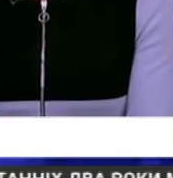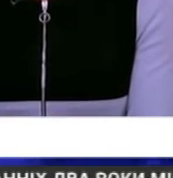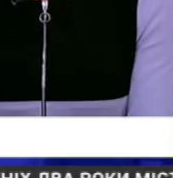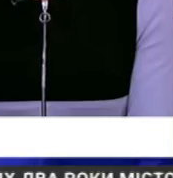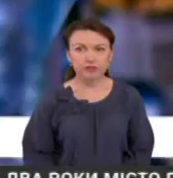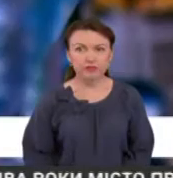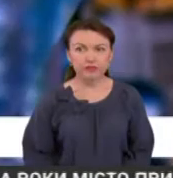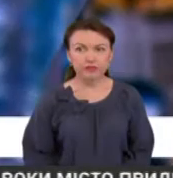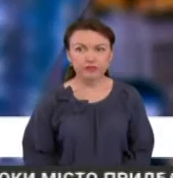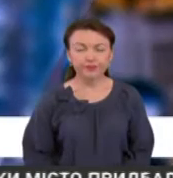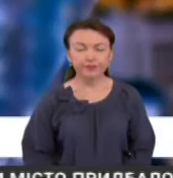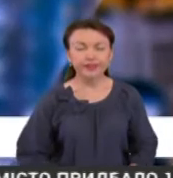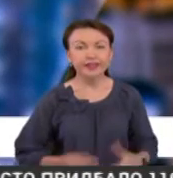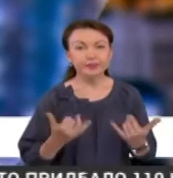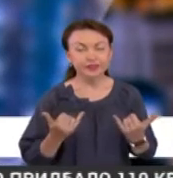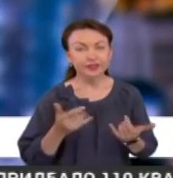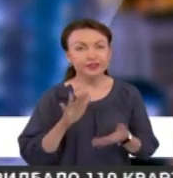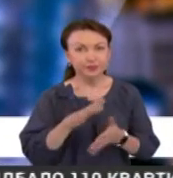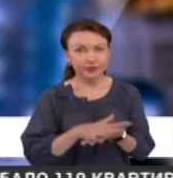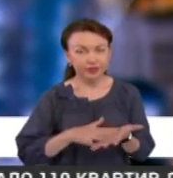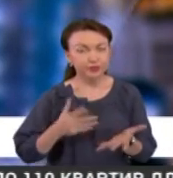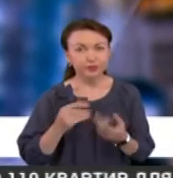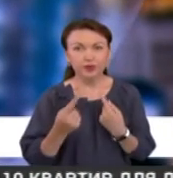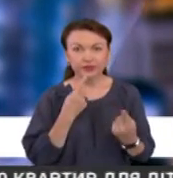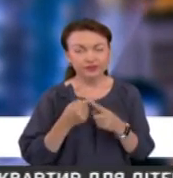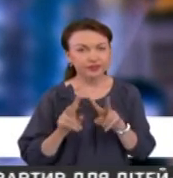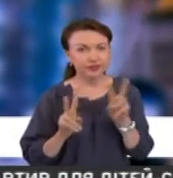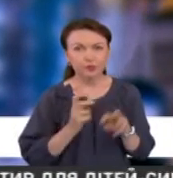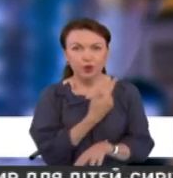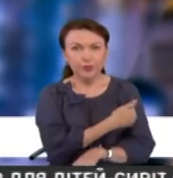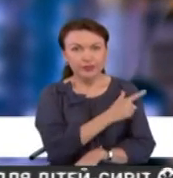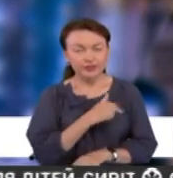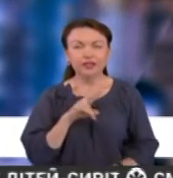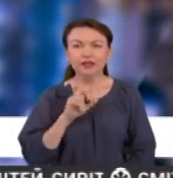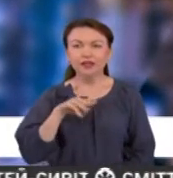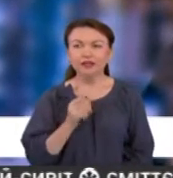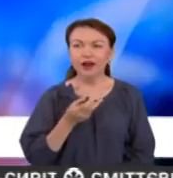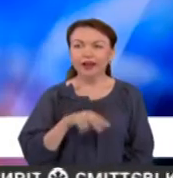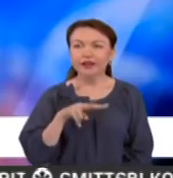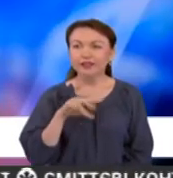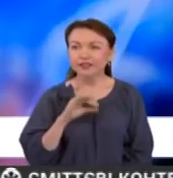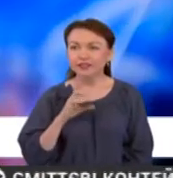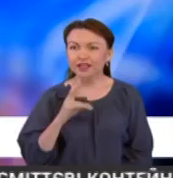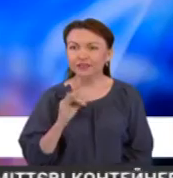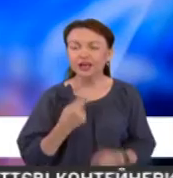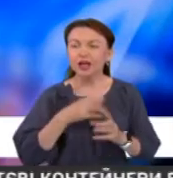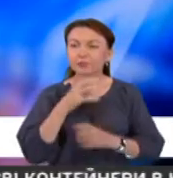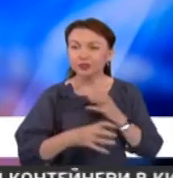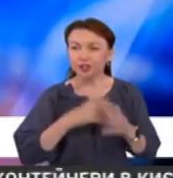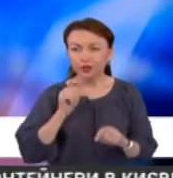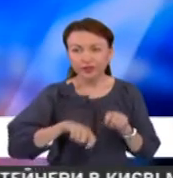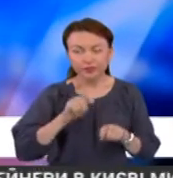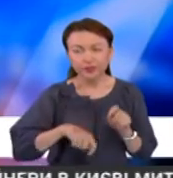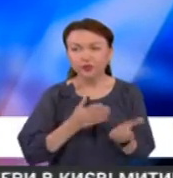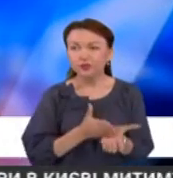це ми будемо говорити сьогодні впродовж нашого ефіру з нашою гостею. Наталія Лісневська, міжнародний експерт у сфері